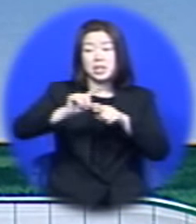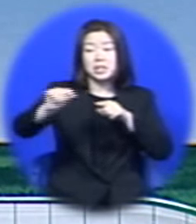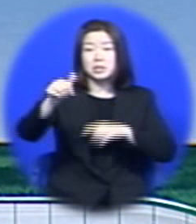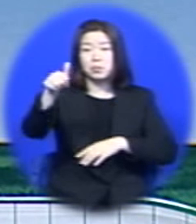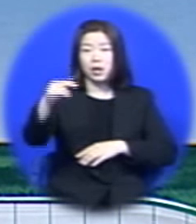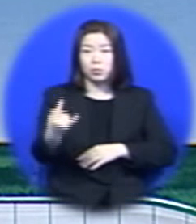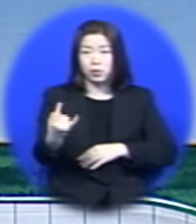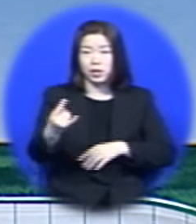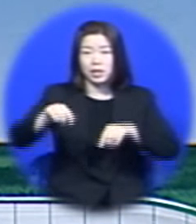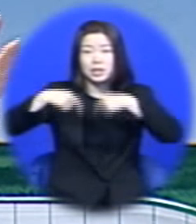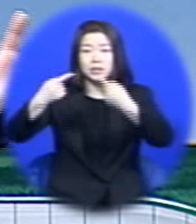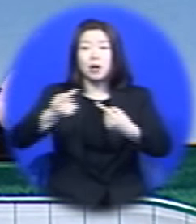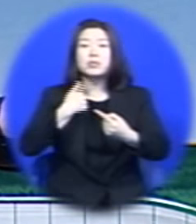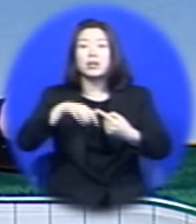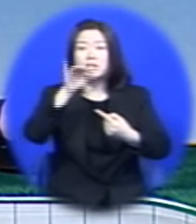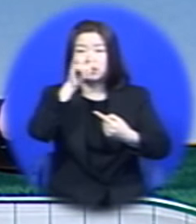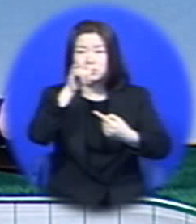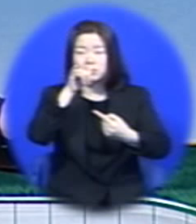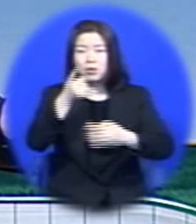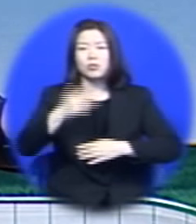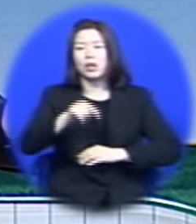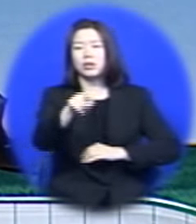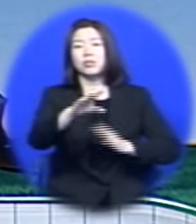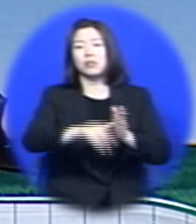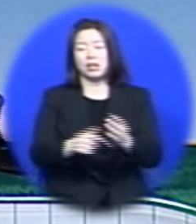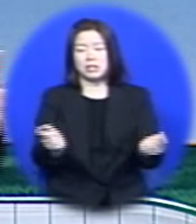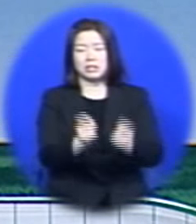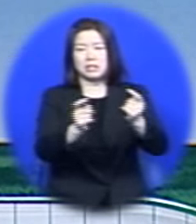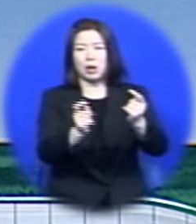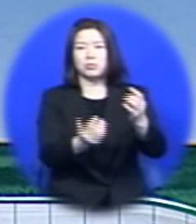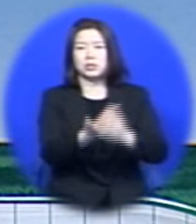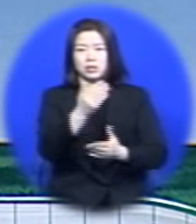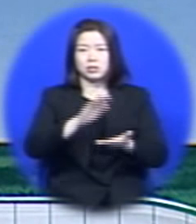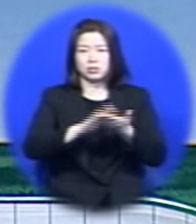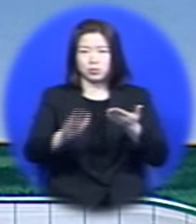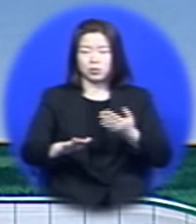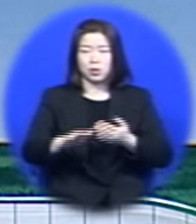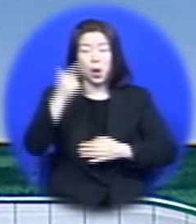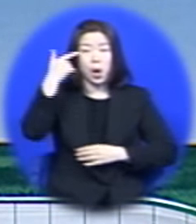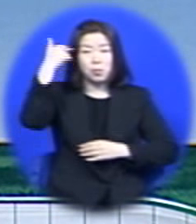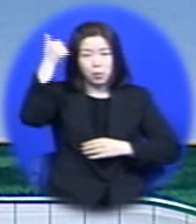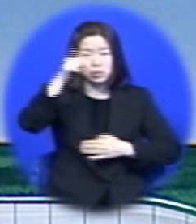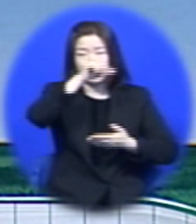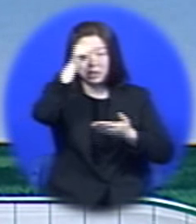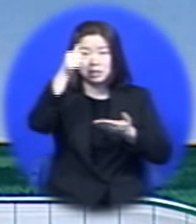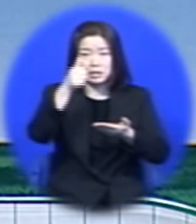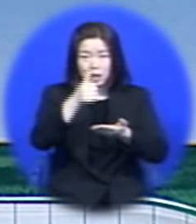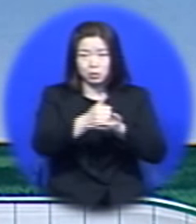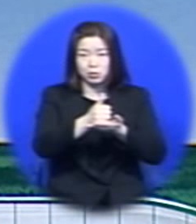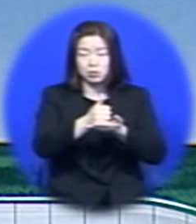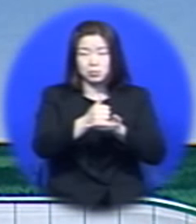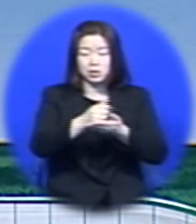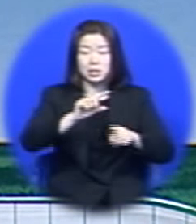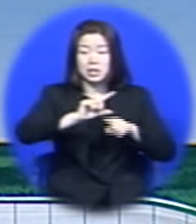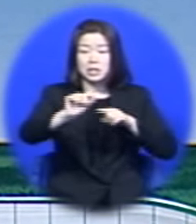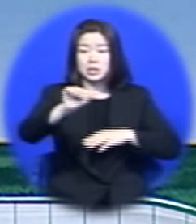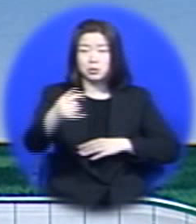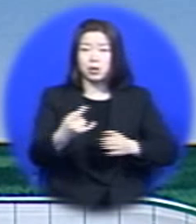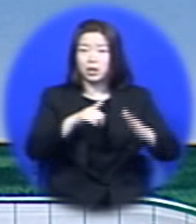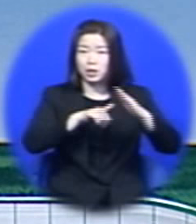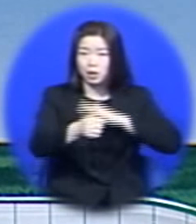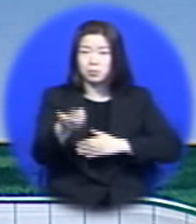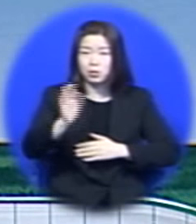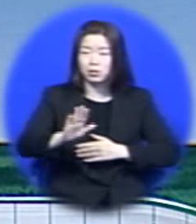했는데 싸움이 생겼어요. 목사님과 장로님들이 지방회 대표신데 무슨 싸울 일이